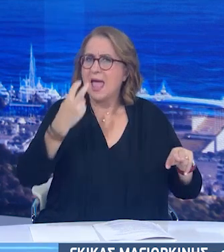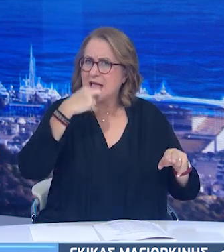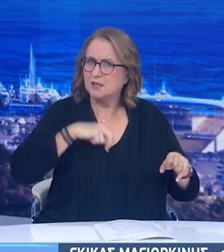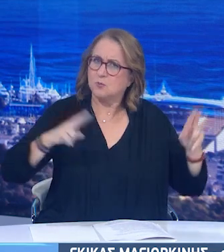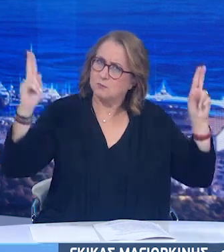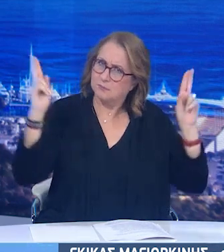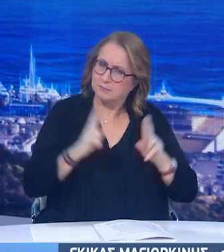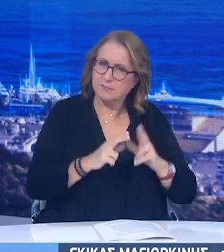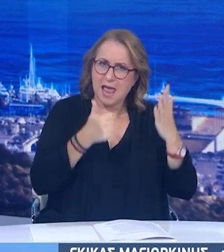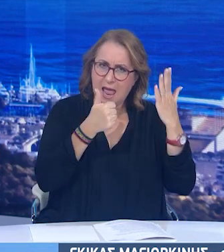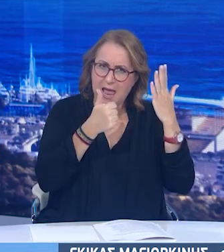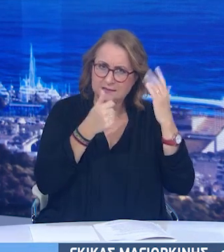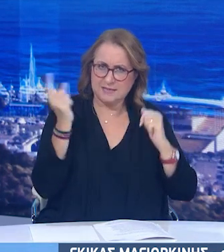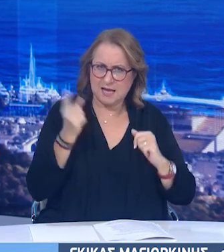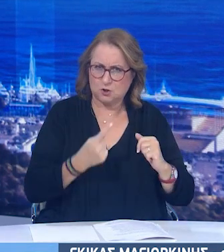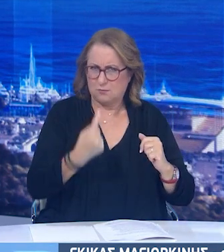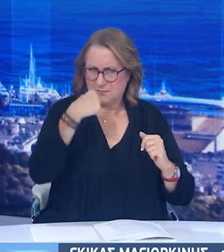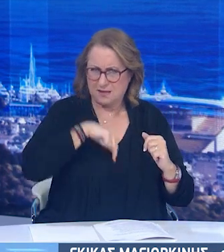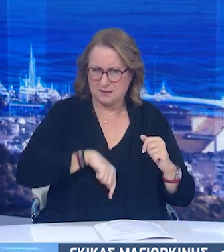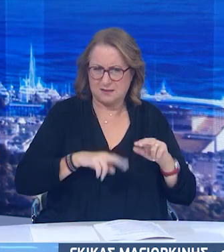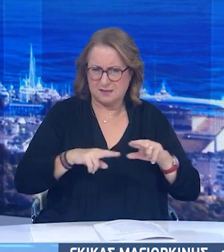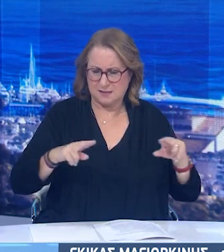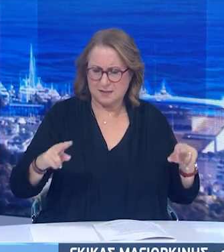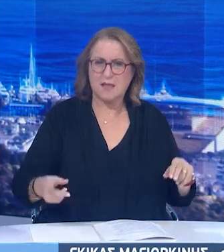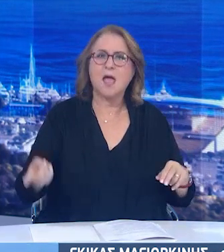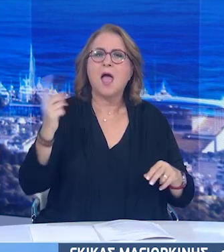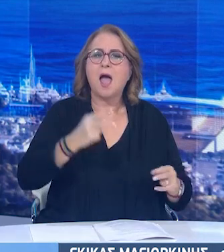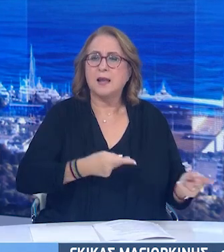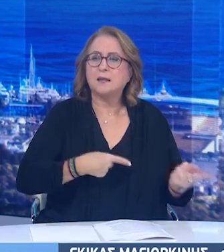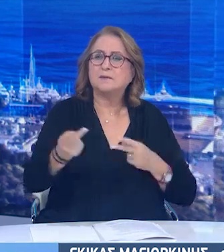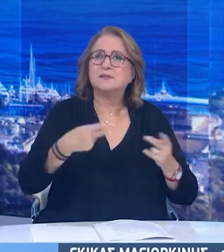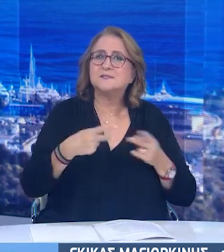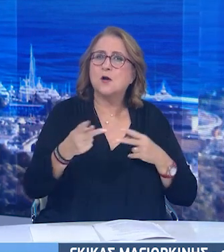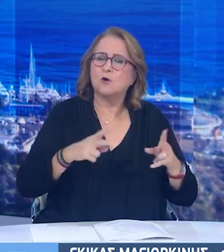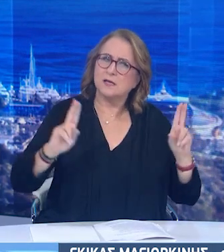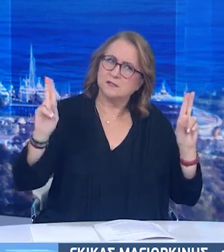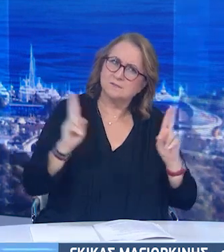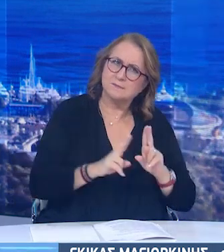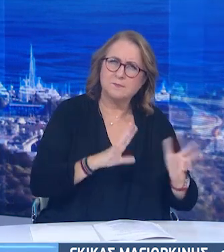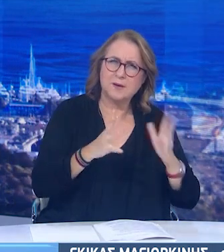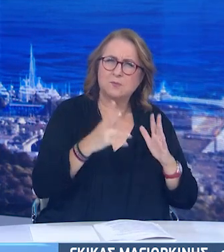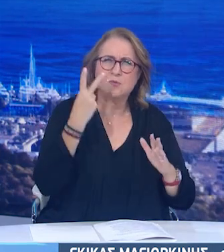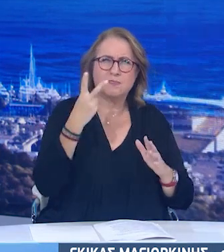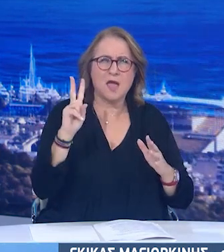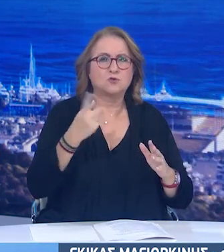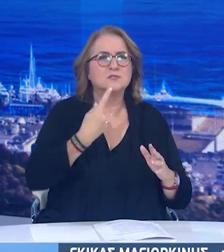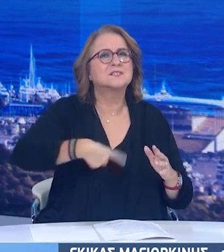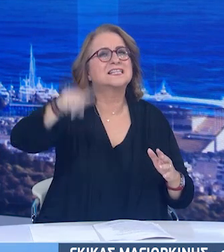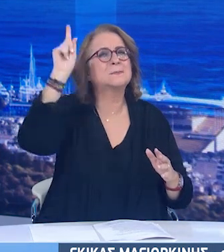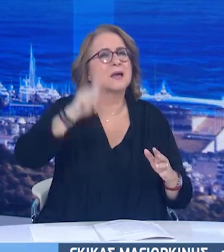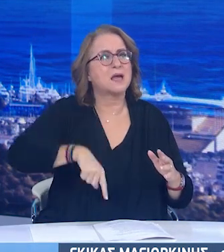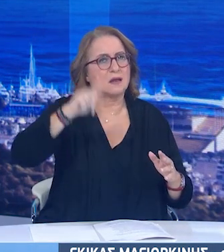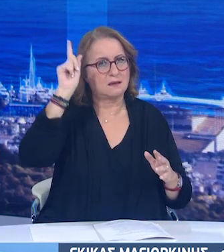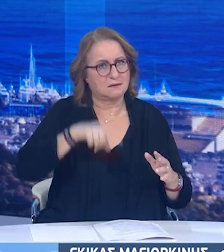κατά 6% περίπου. Ο αριθμός των νέων εισαγωγών με COVID-19 έχει υποχωρήσει, κινείται γύρω στις 200 ανά ημέρα, ενώ το